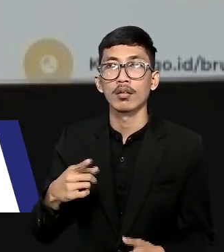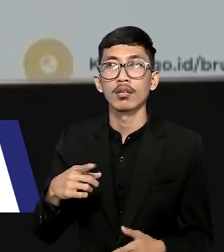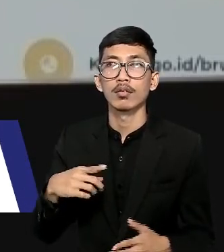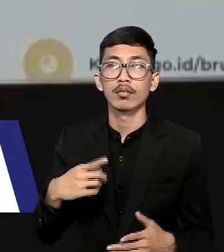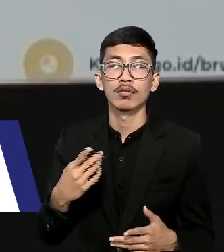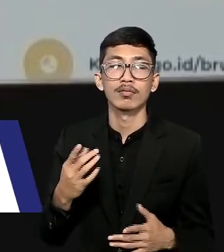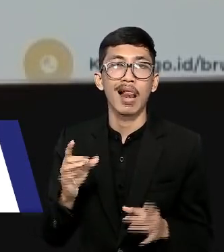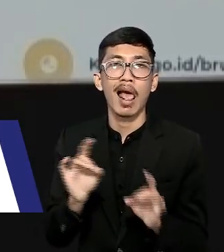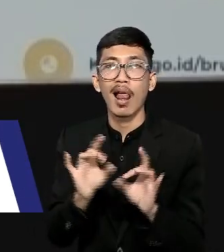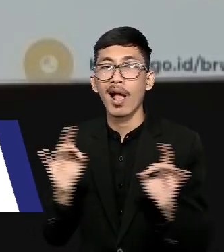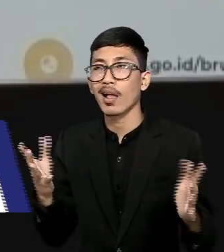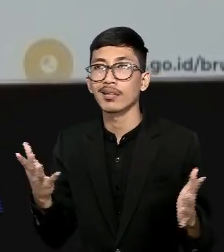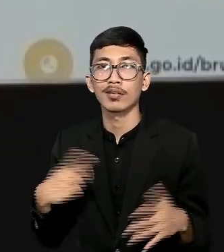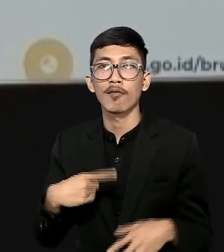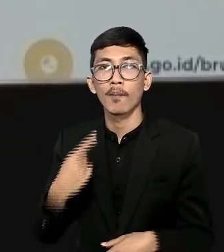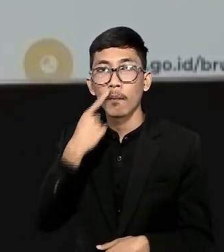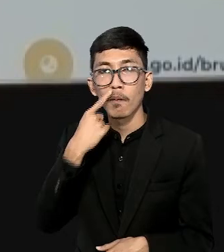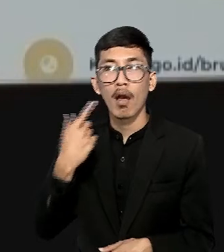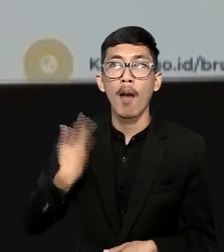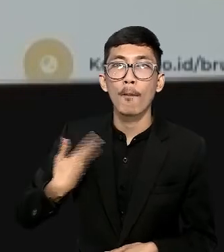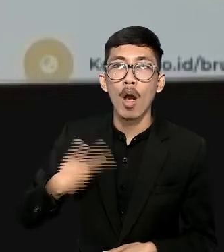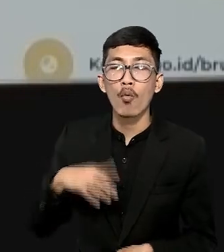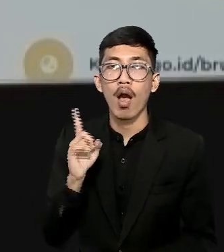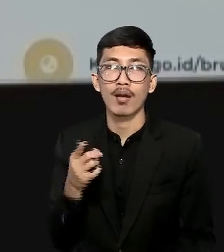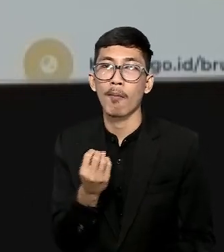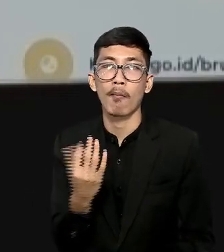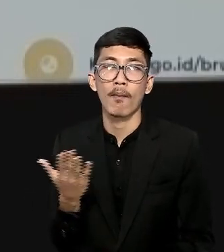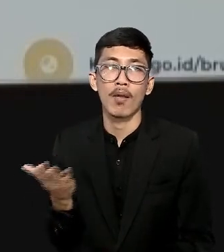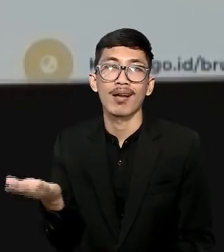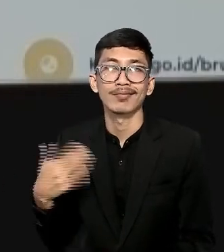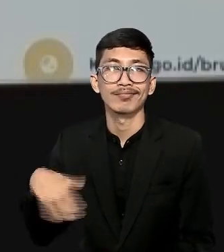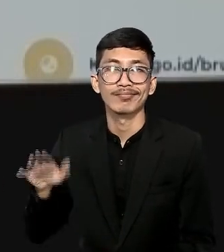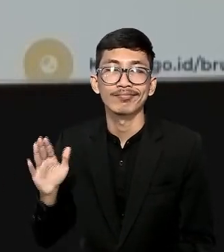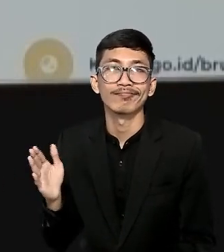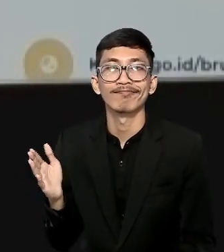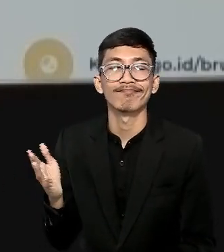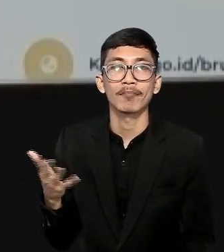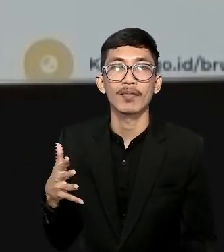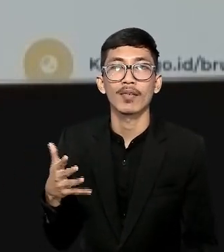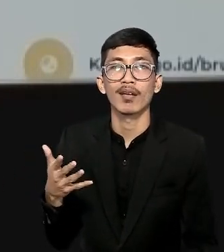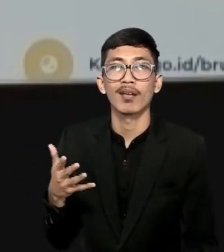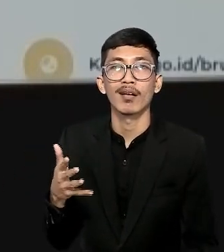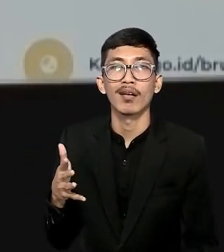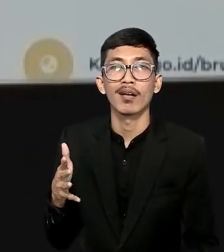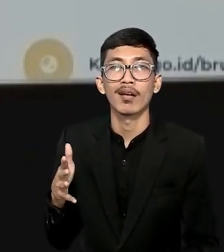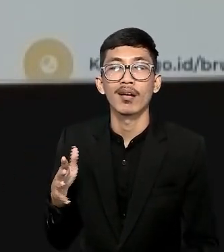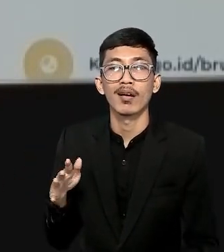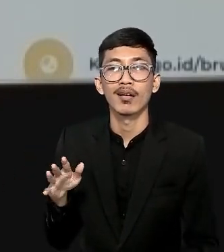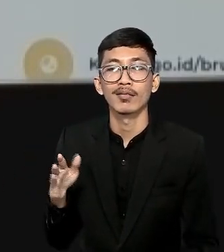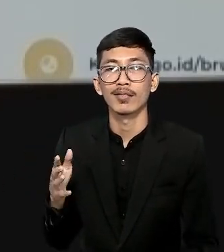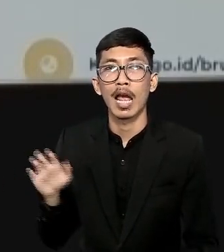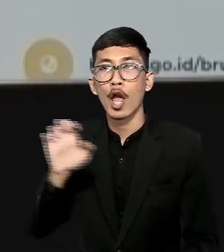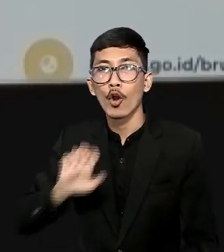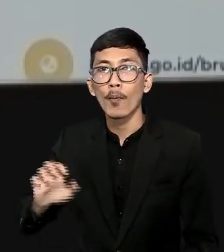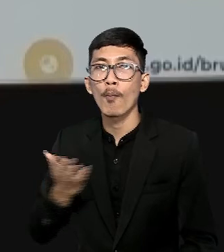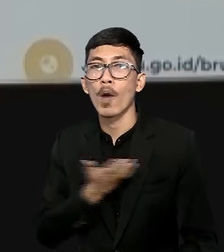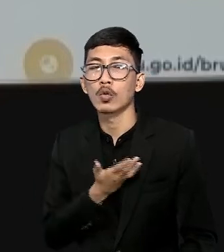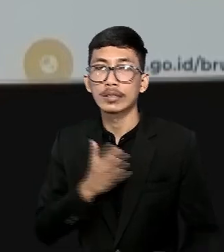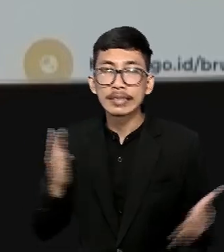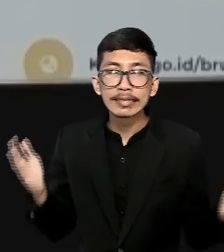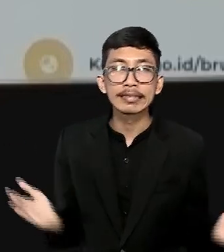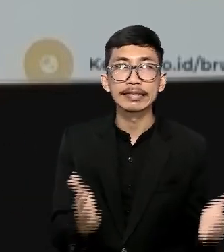yang lain-lainnya dan memang Uni Eropa mendorong warganya untuk